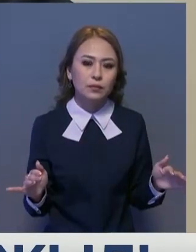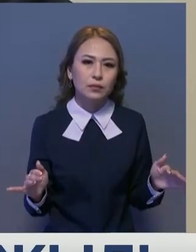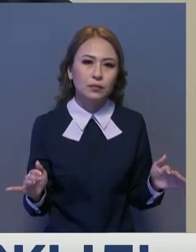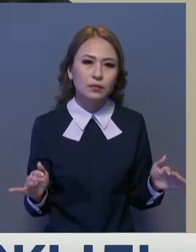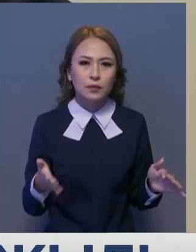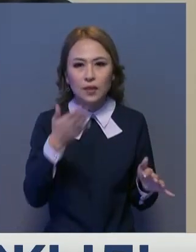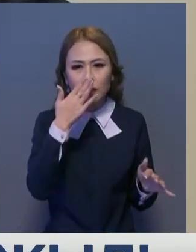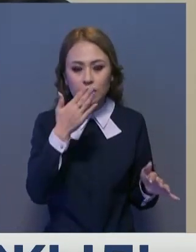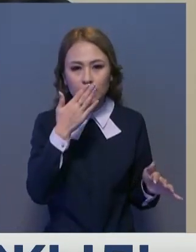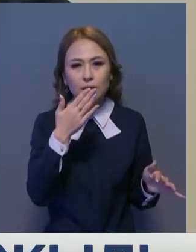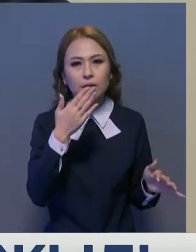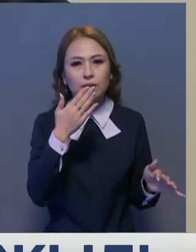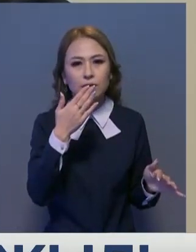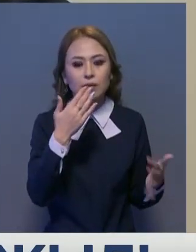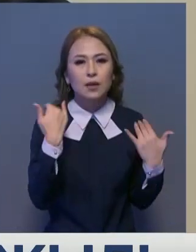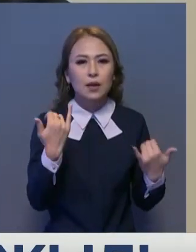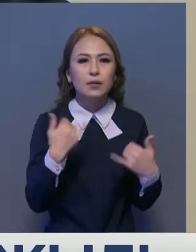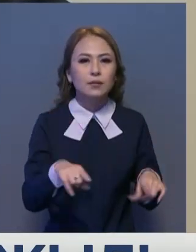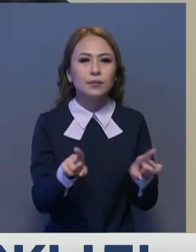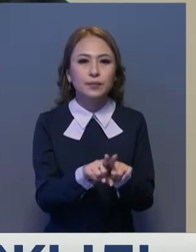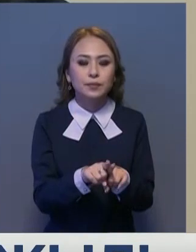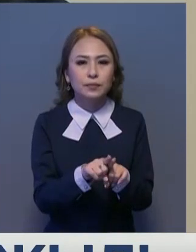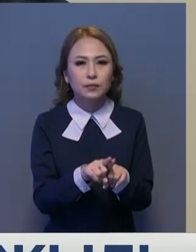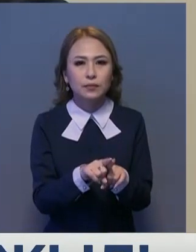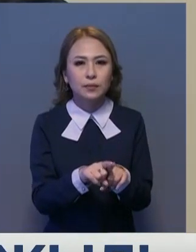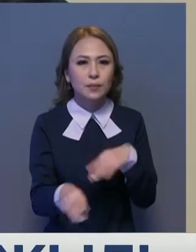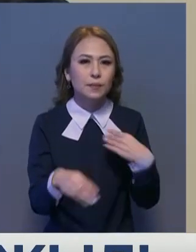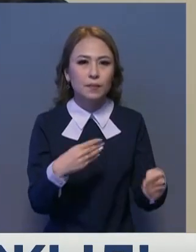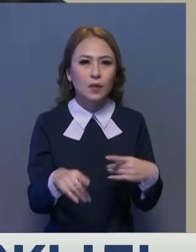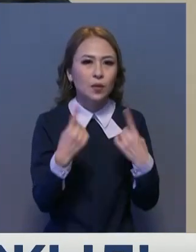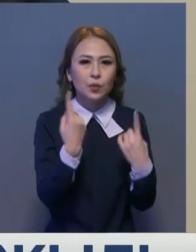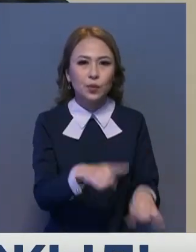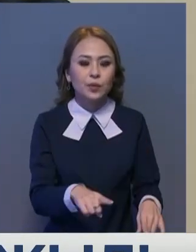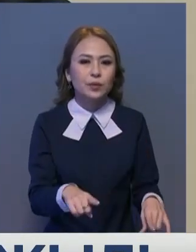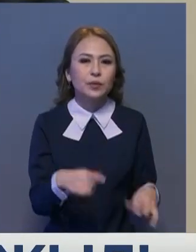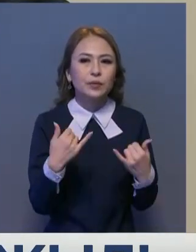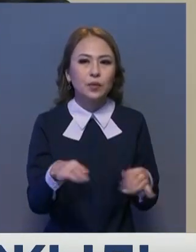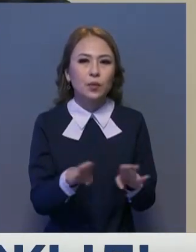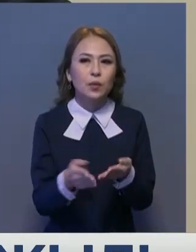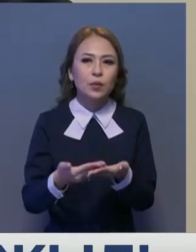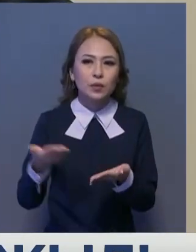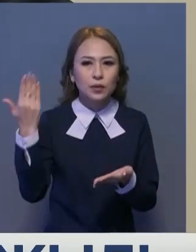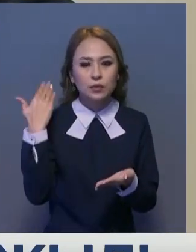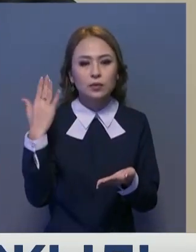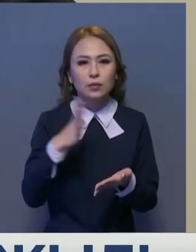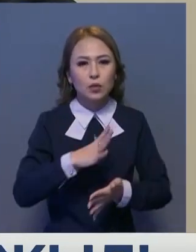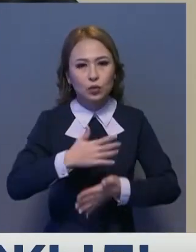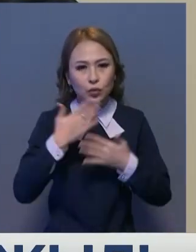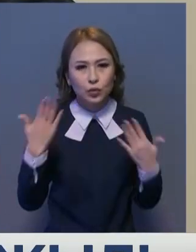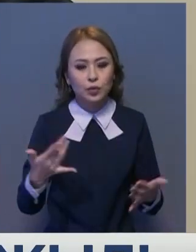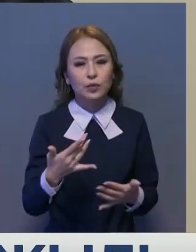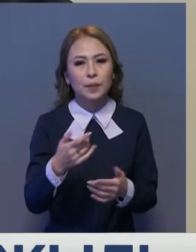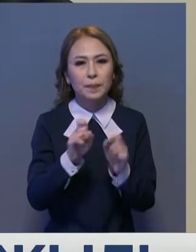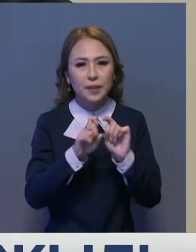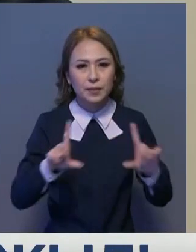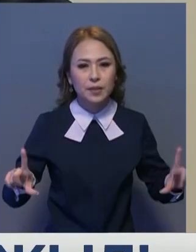Шыршаның иісі, қазіргідей мына не емес, мына пластмастан жасалған Шыршалар емес, ол кезде үлкен